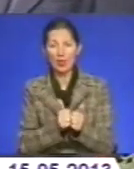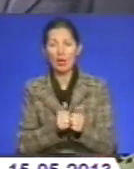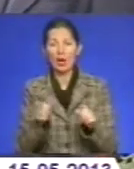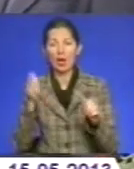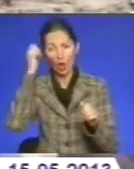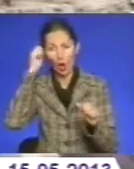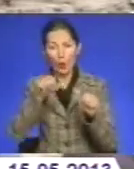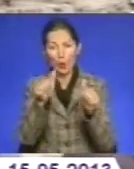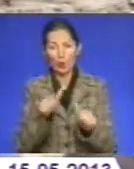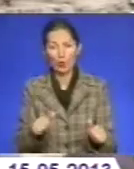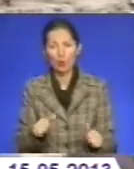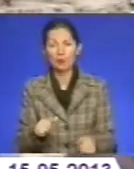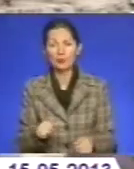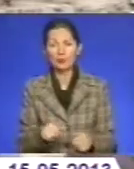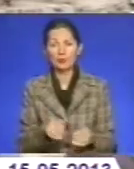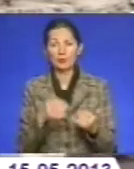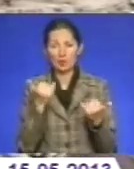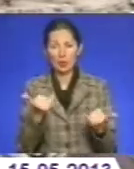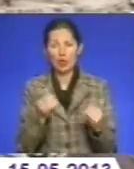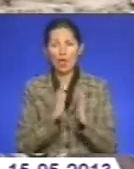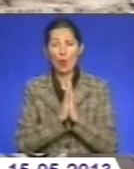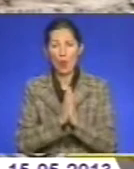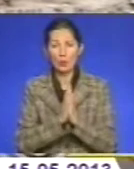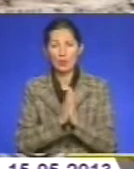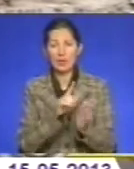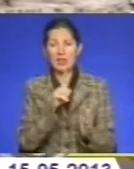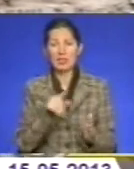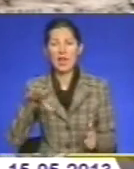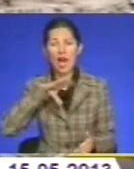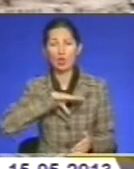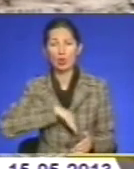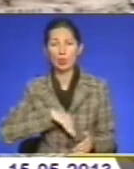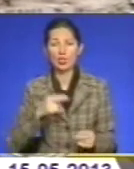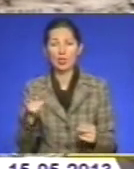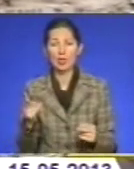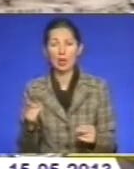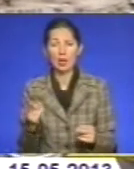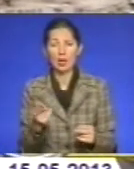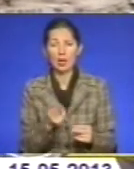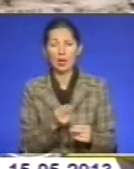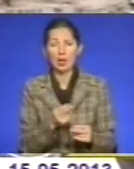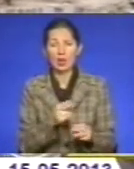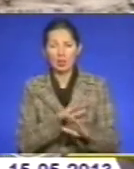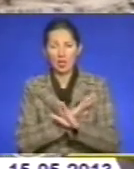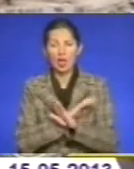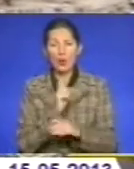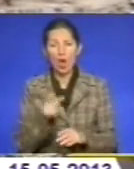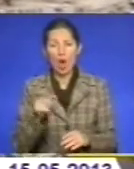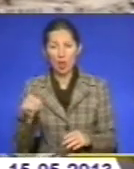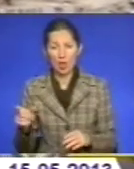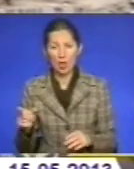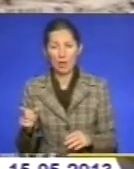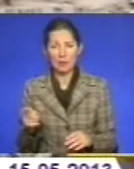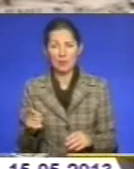трагедія». Ми сьогодні молимося за душі безневинно загинутих людей.